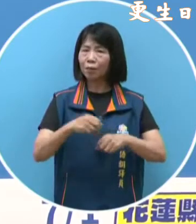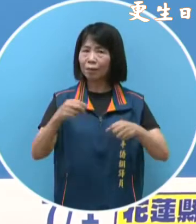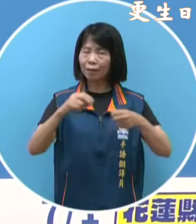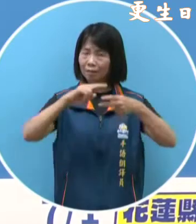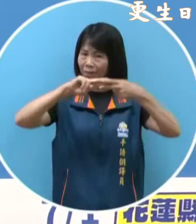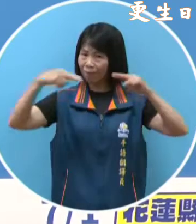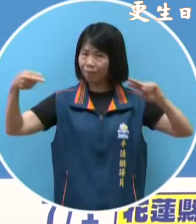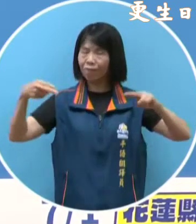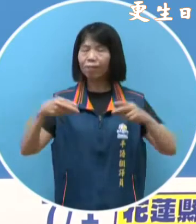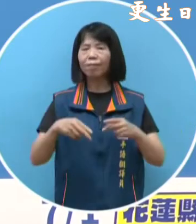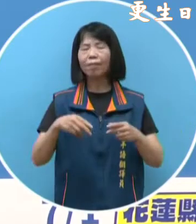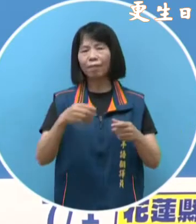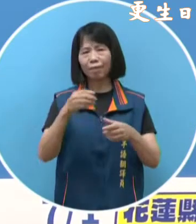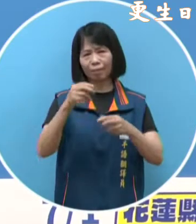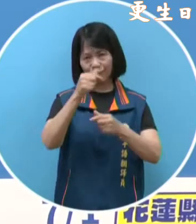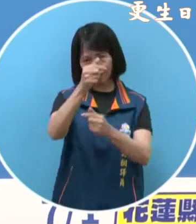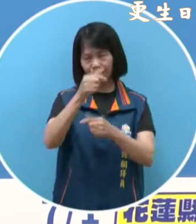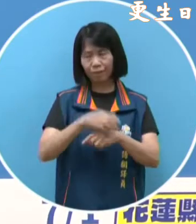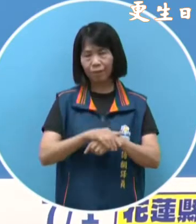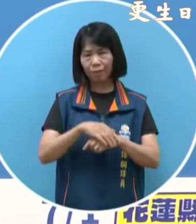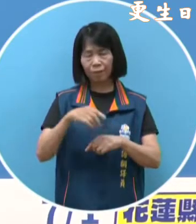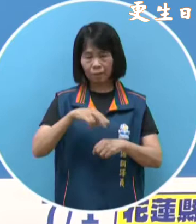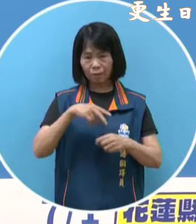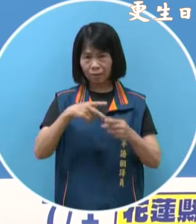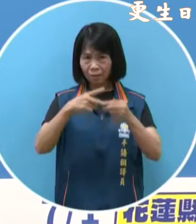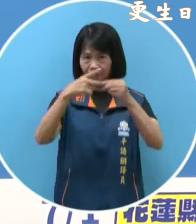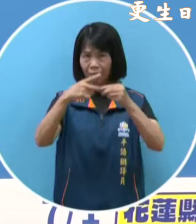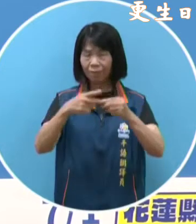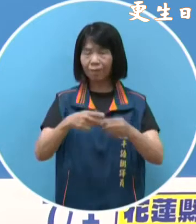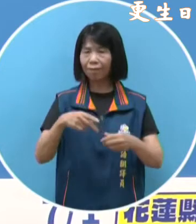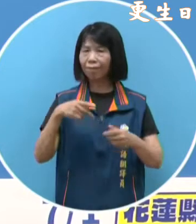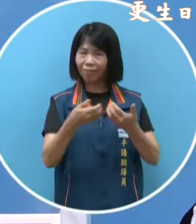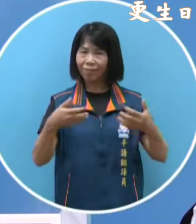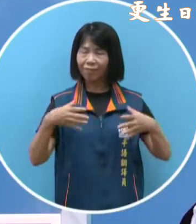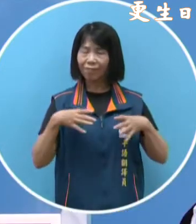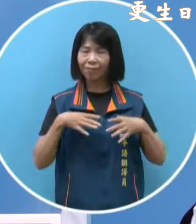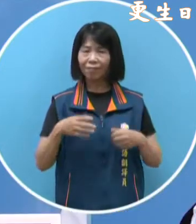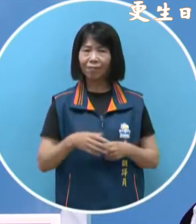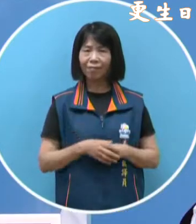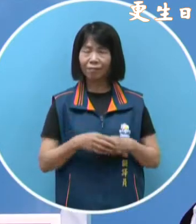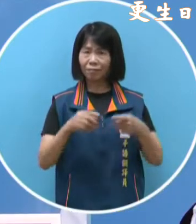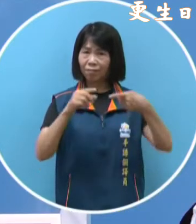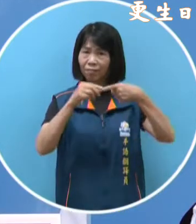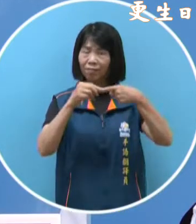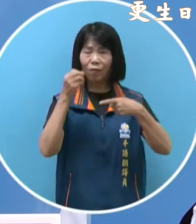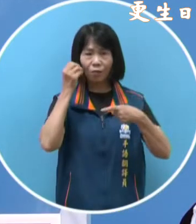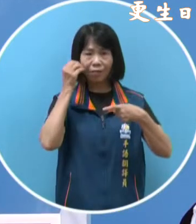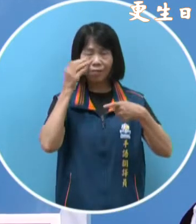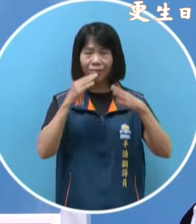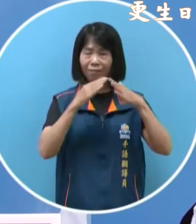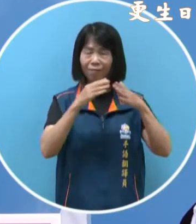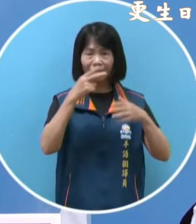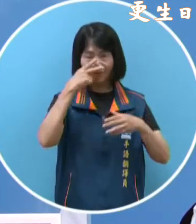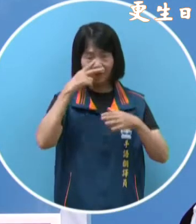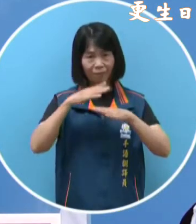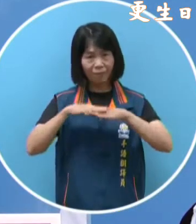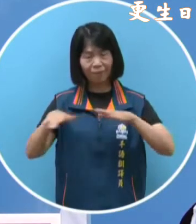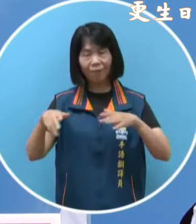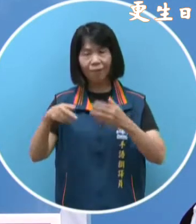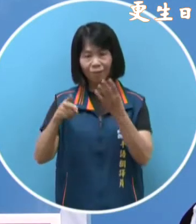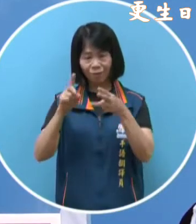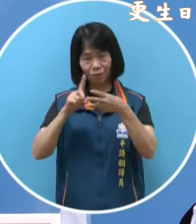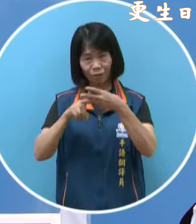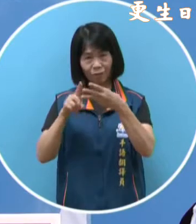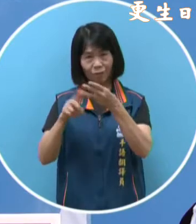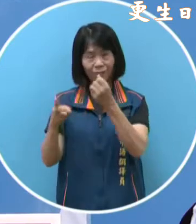二梯次疫苗的接种预约的时候，会更加的顺利。 是哦，在花莲市吉安乡跟玉里镇的部